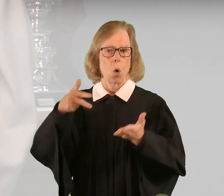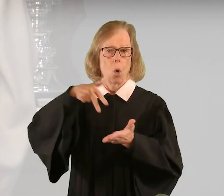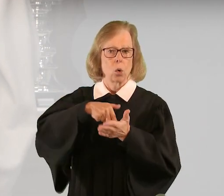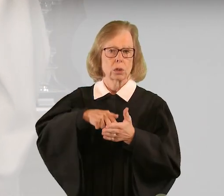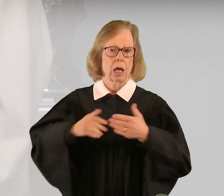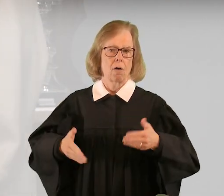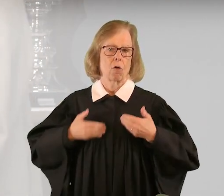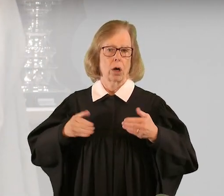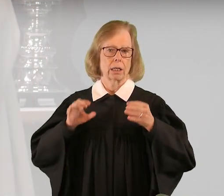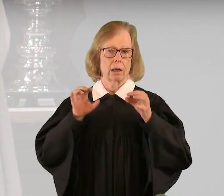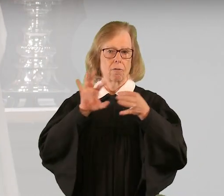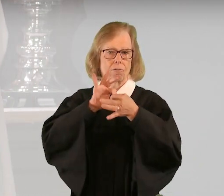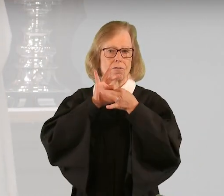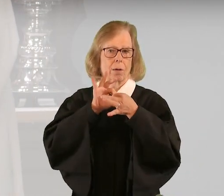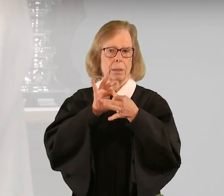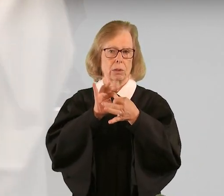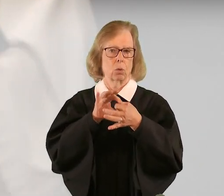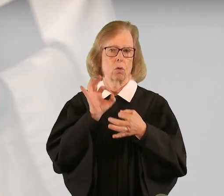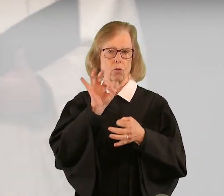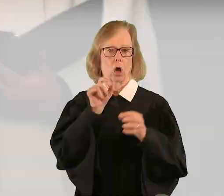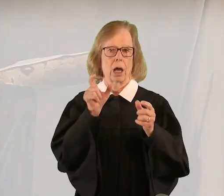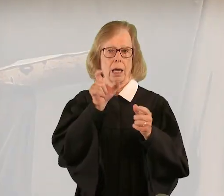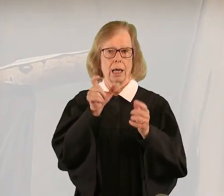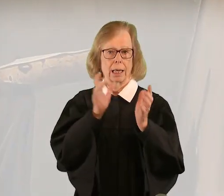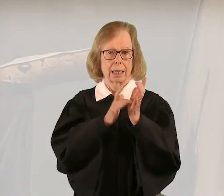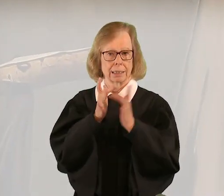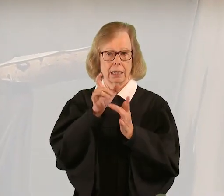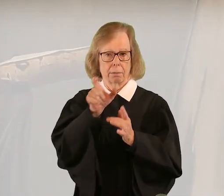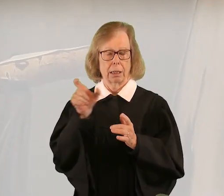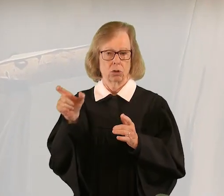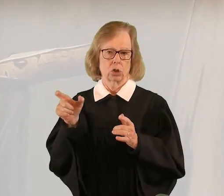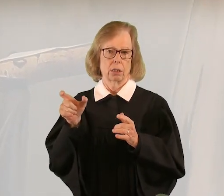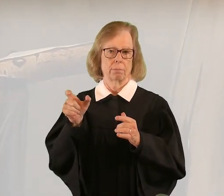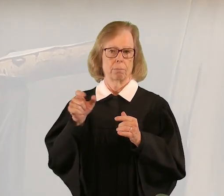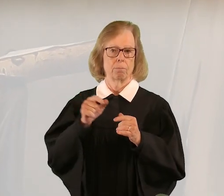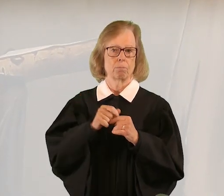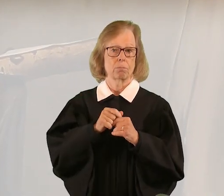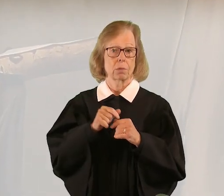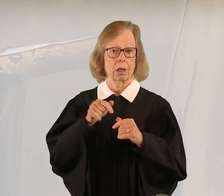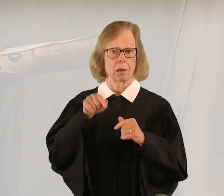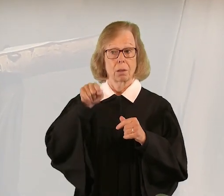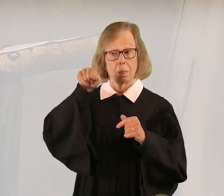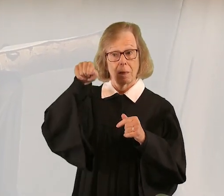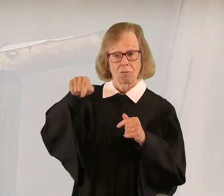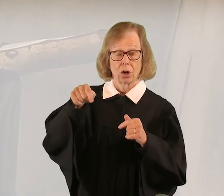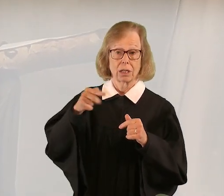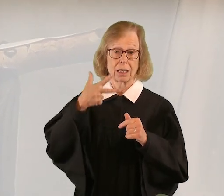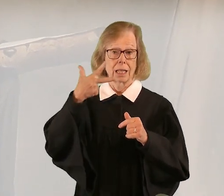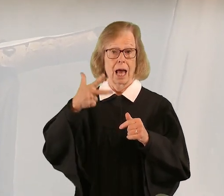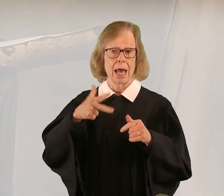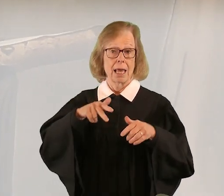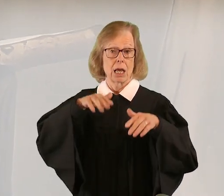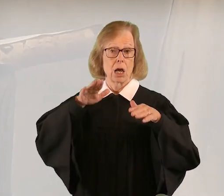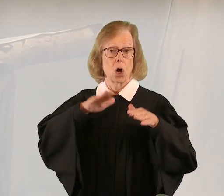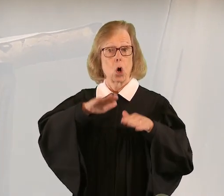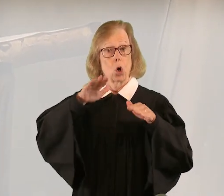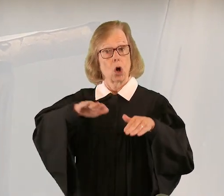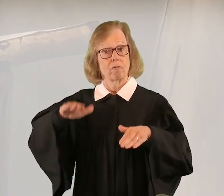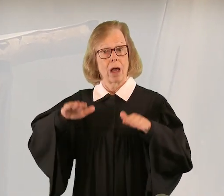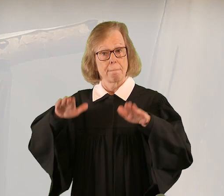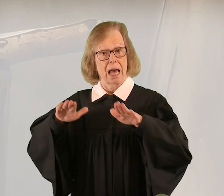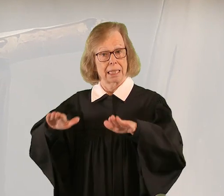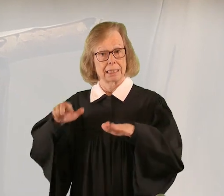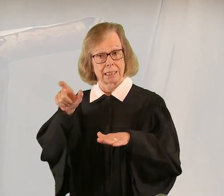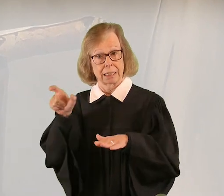Gehörlose. Hier vorne sehen Sie drei unserer Konfirmanden. Das sind Mia Friedrich,